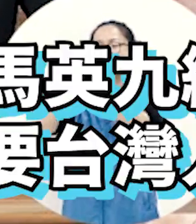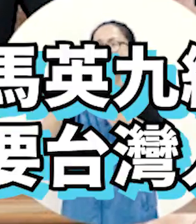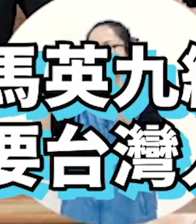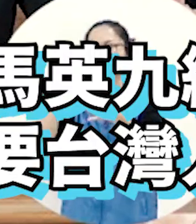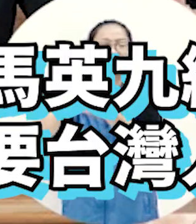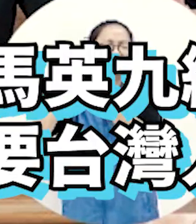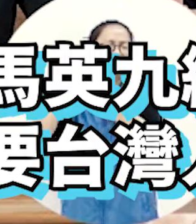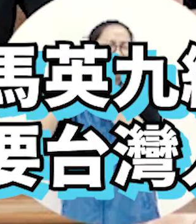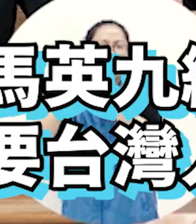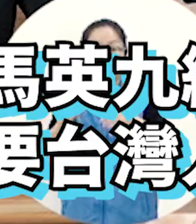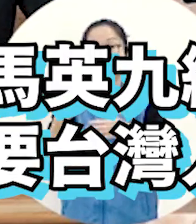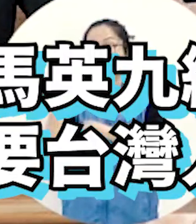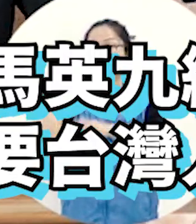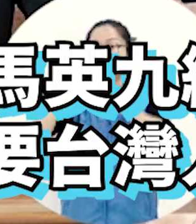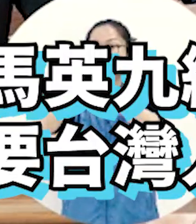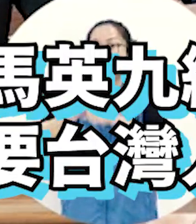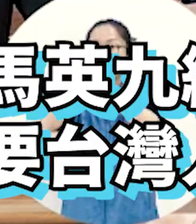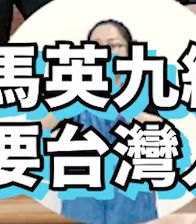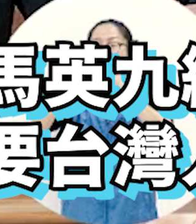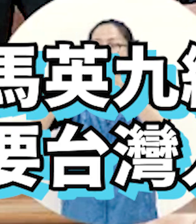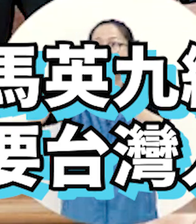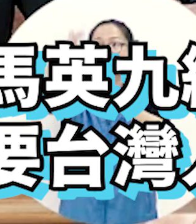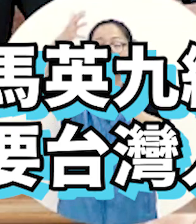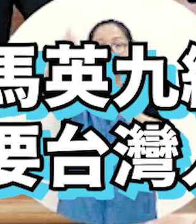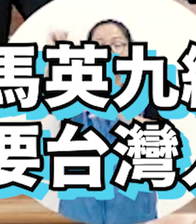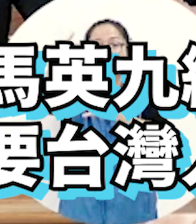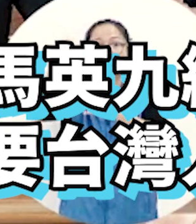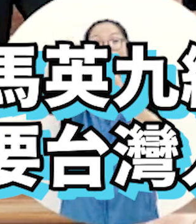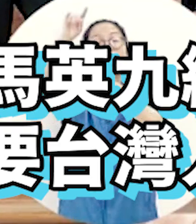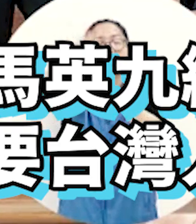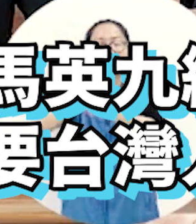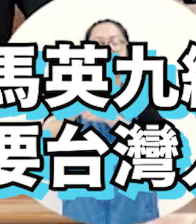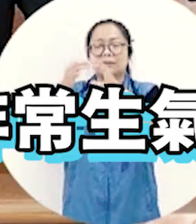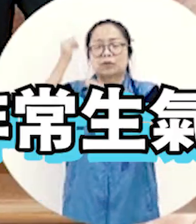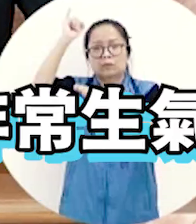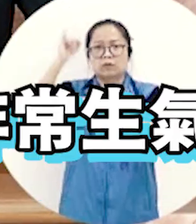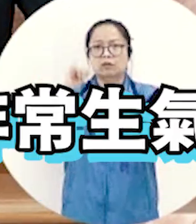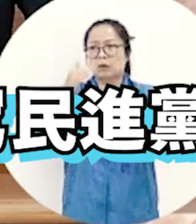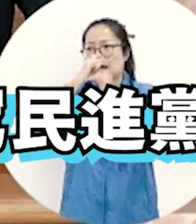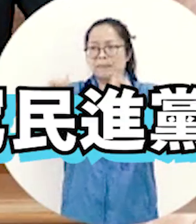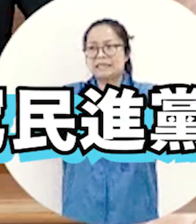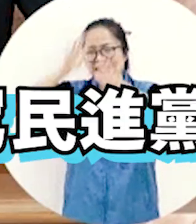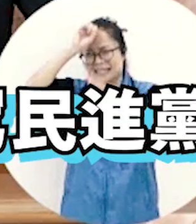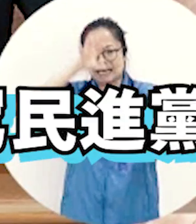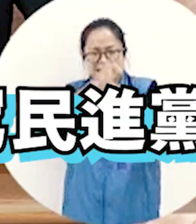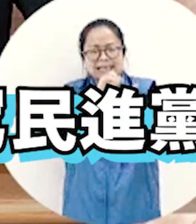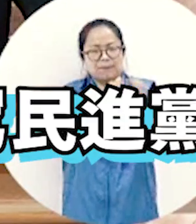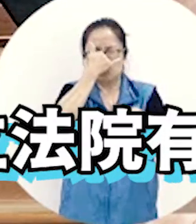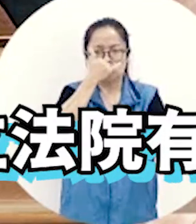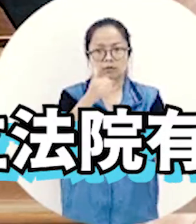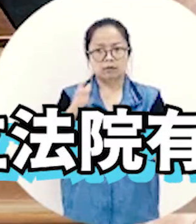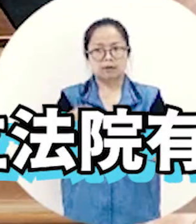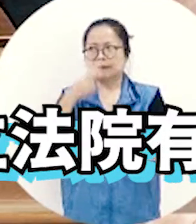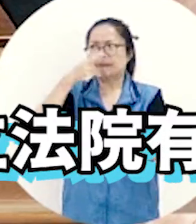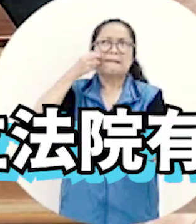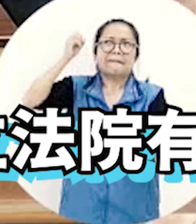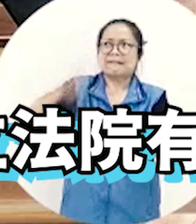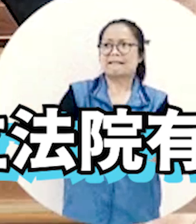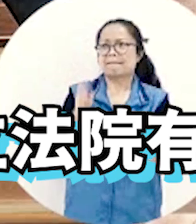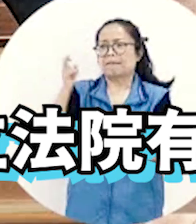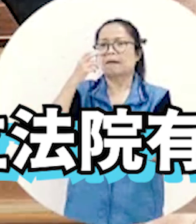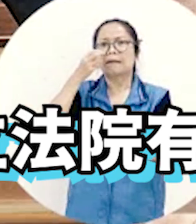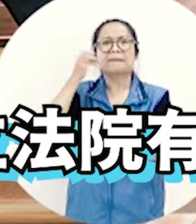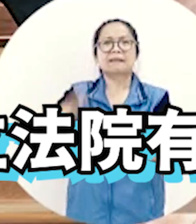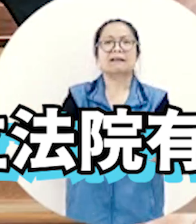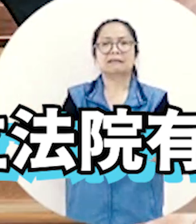心啊，昨天马英九总统说民进党硬要台湾吃来租啊，非常生气啊，痛骂民党无耻、啊、昨天陈时中在立